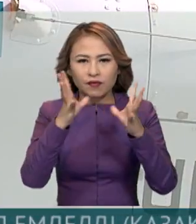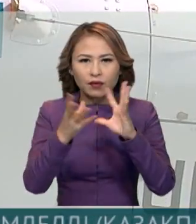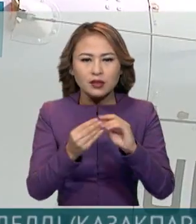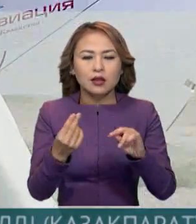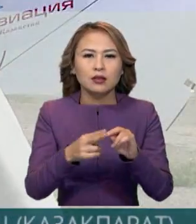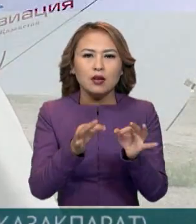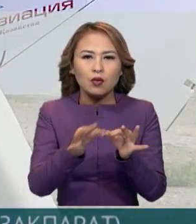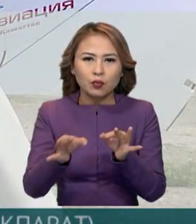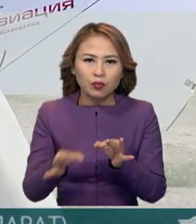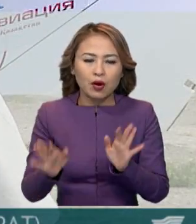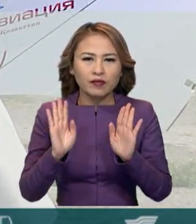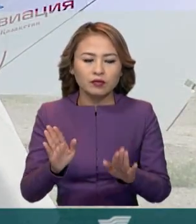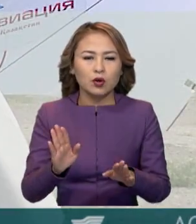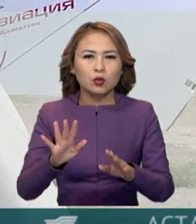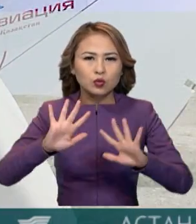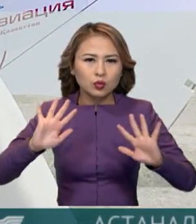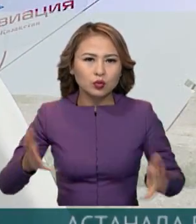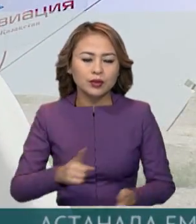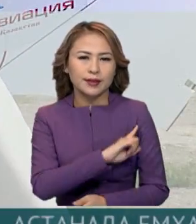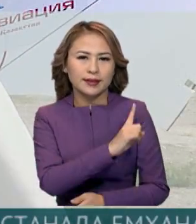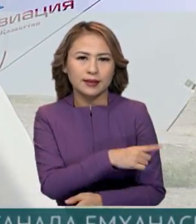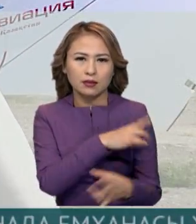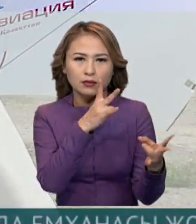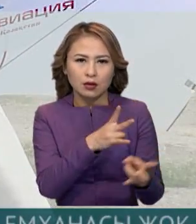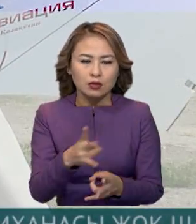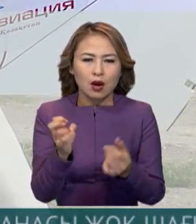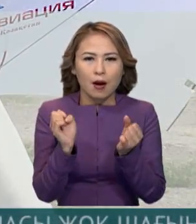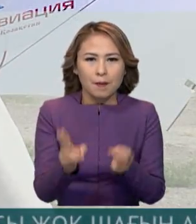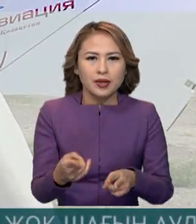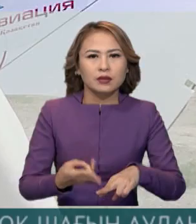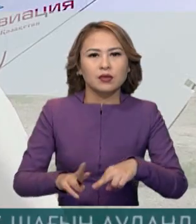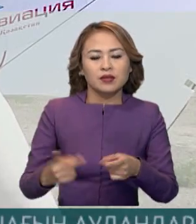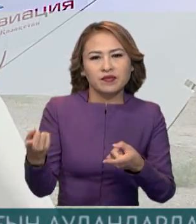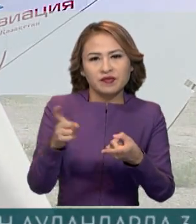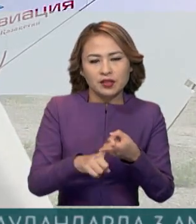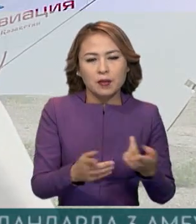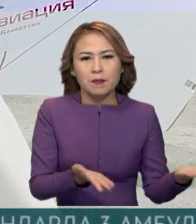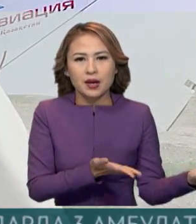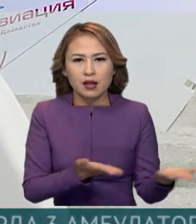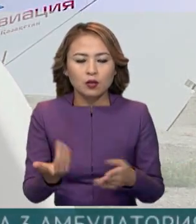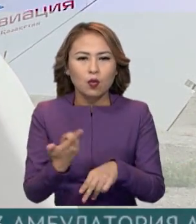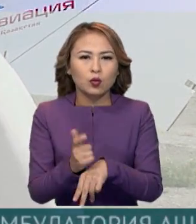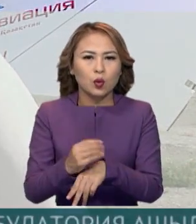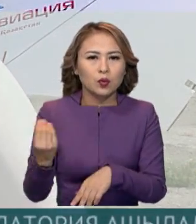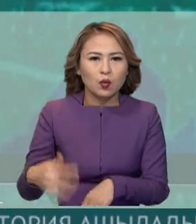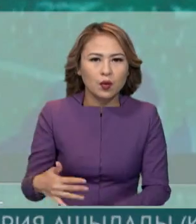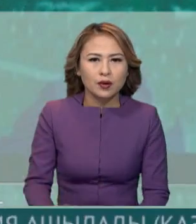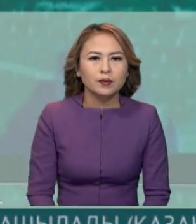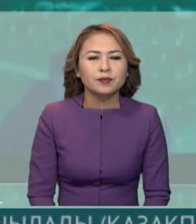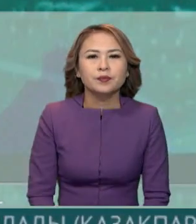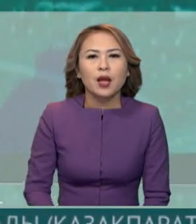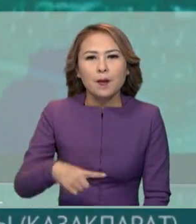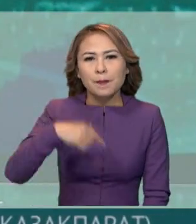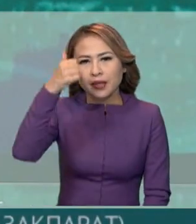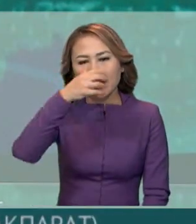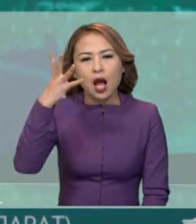санитарлық авиация тек төтенше жағдайларда сырқаттың өміріне қауіп төніп тұрғанда ғана шақыртылады, өйткені тым қымбатқа түседі.